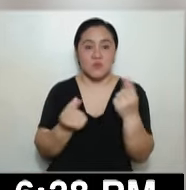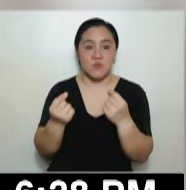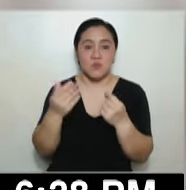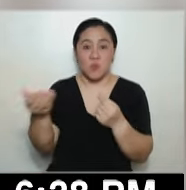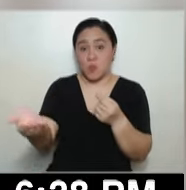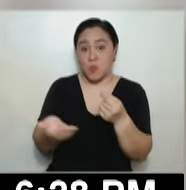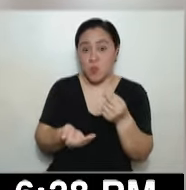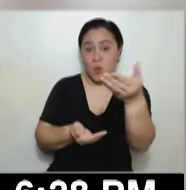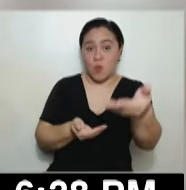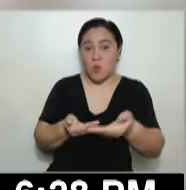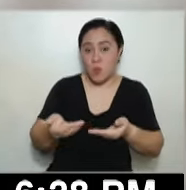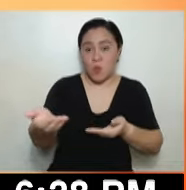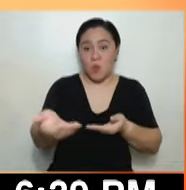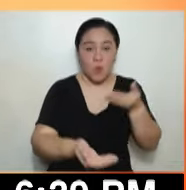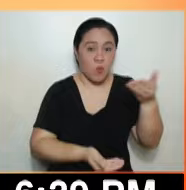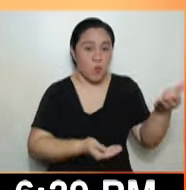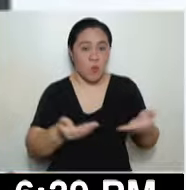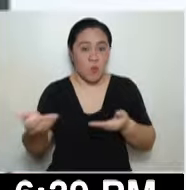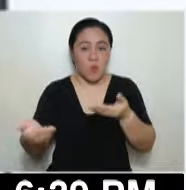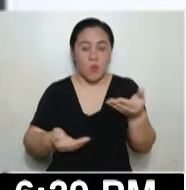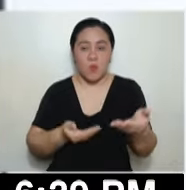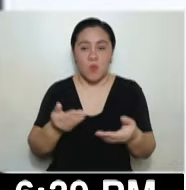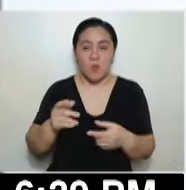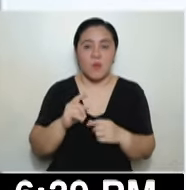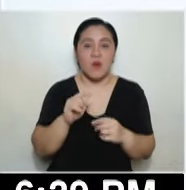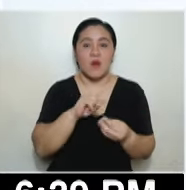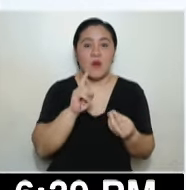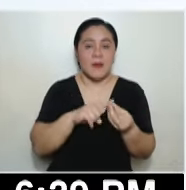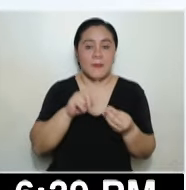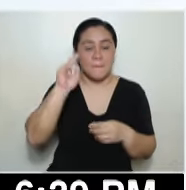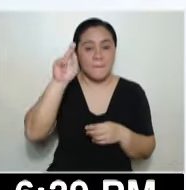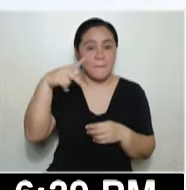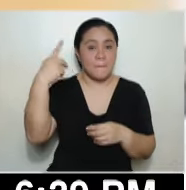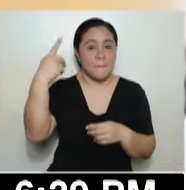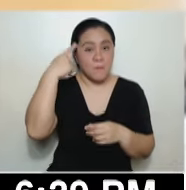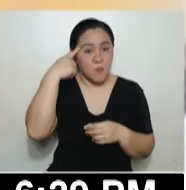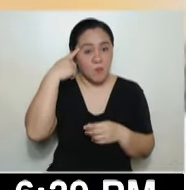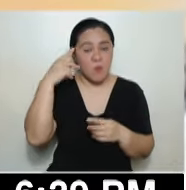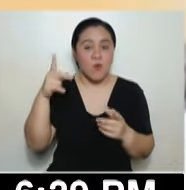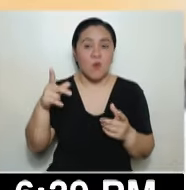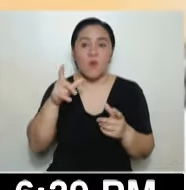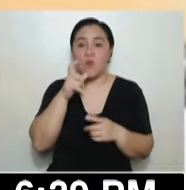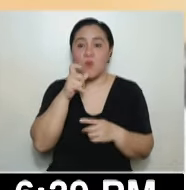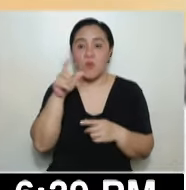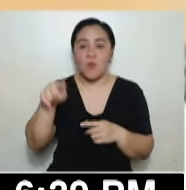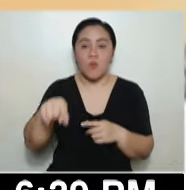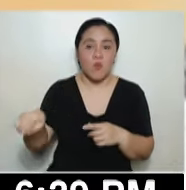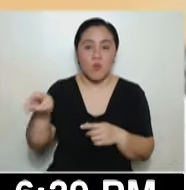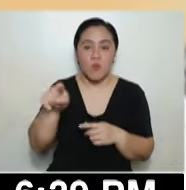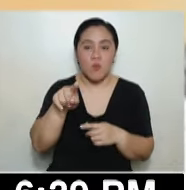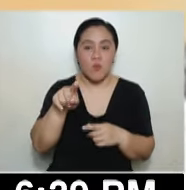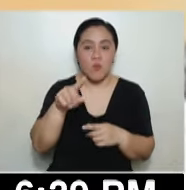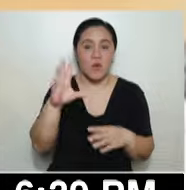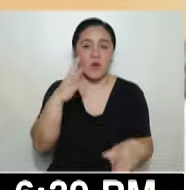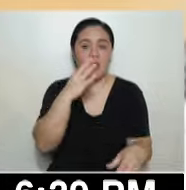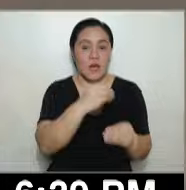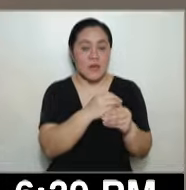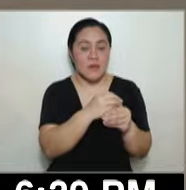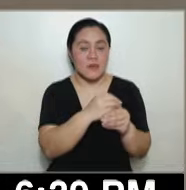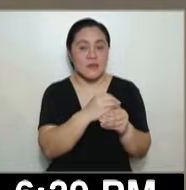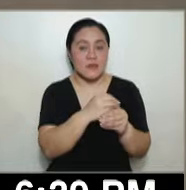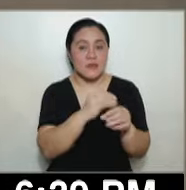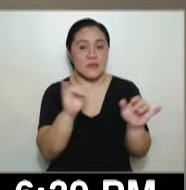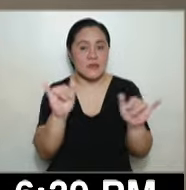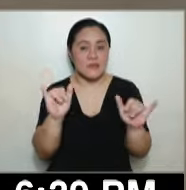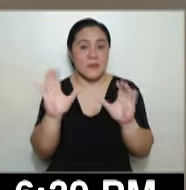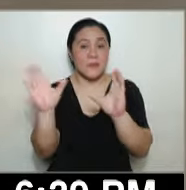ating mga, dapat na nagre-recruit ng mga political elites natin, traditionally ay mga political